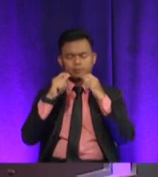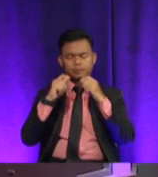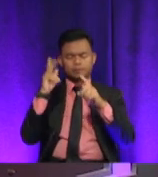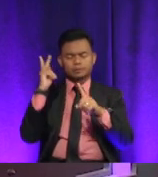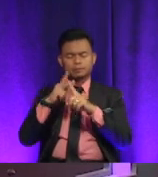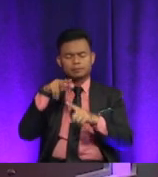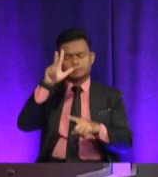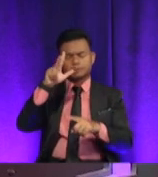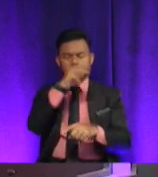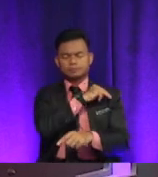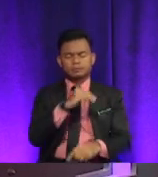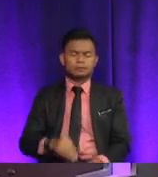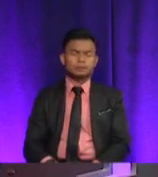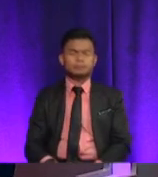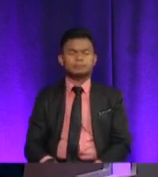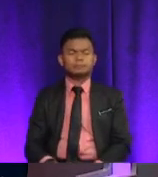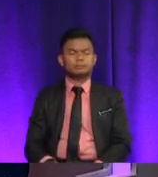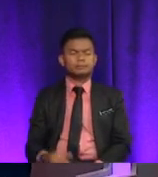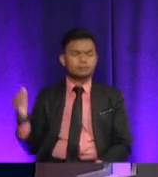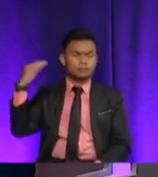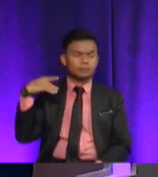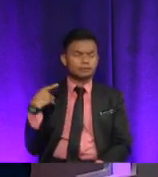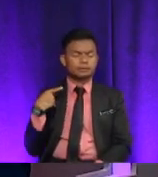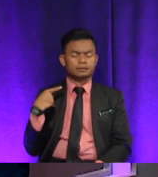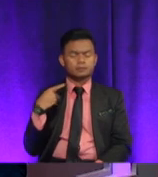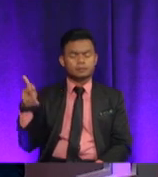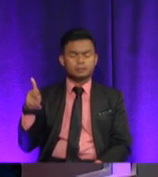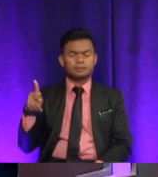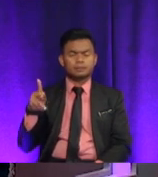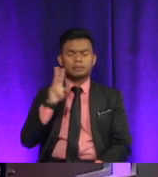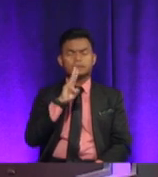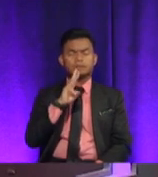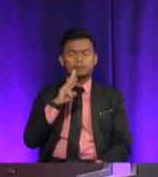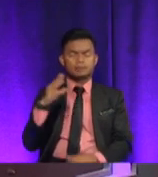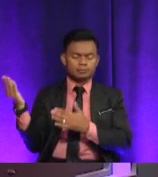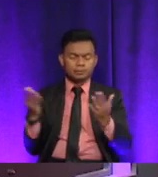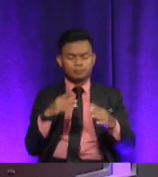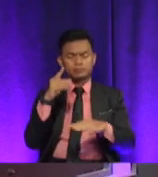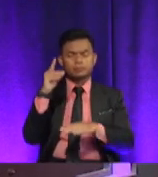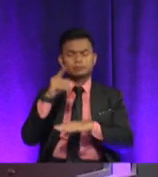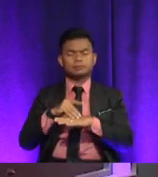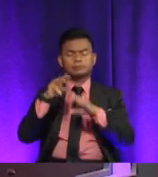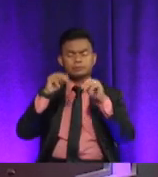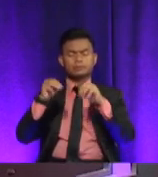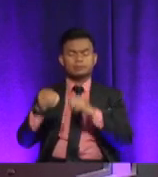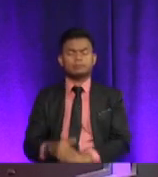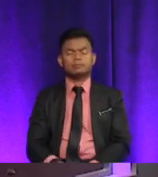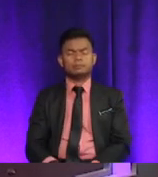keayu Hai menteri Pergilah diri carikan air bawa kemari Oke jadi persoalan disini